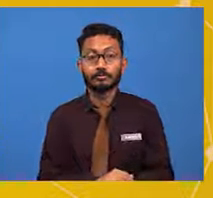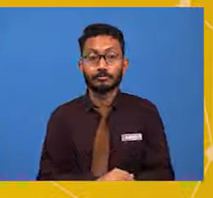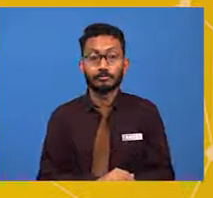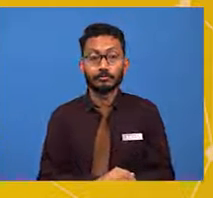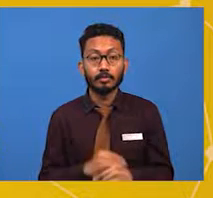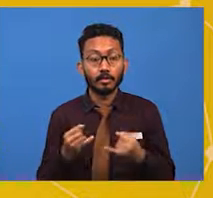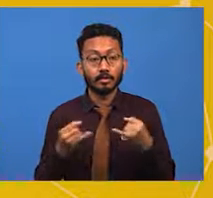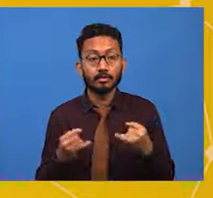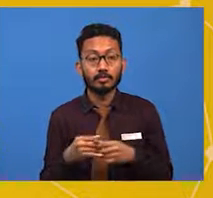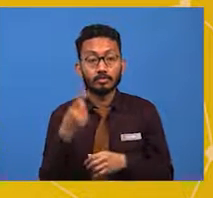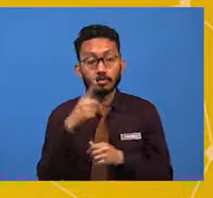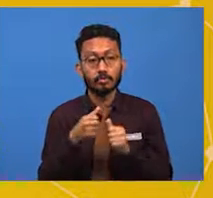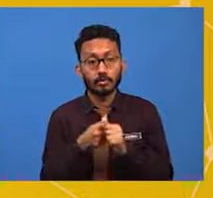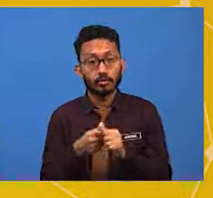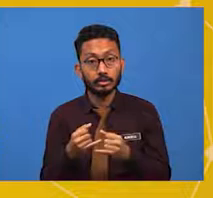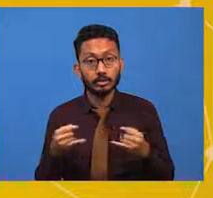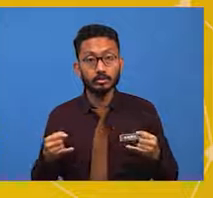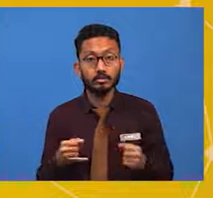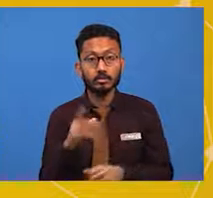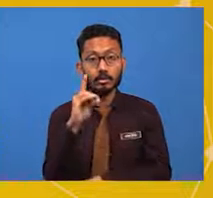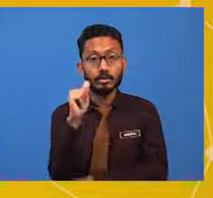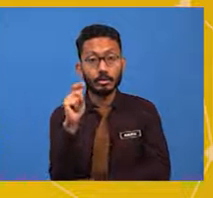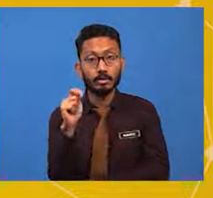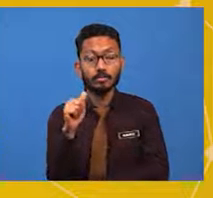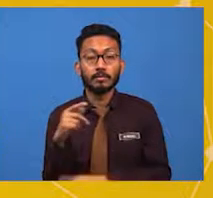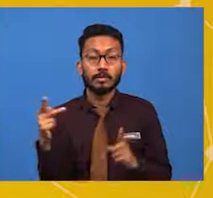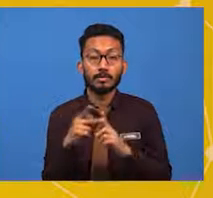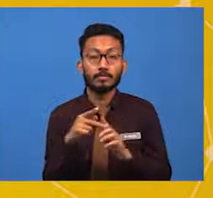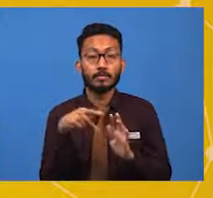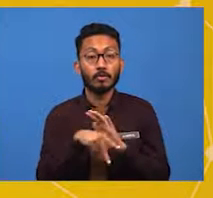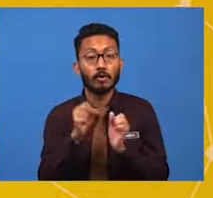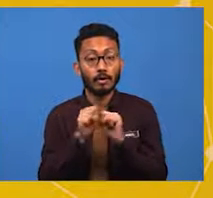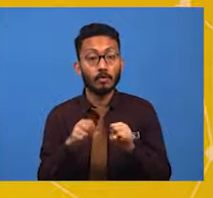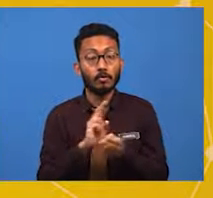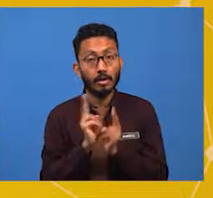jenis data yang diberikan kepada pemboleh ubah.